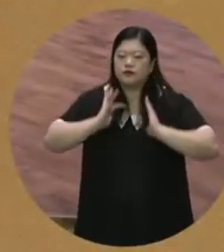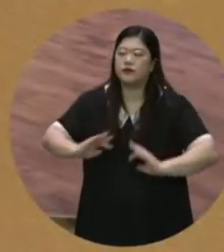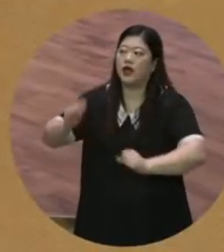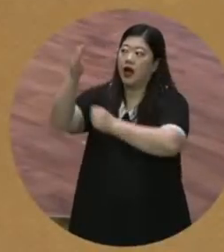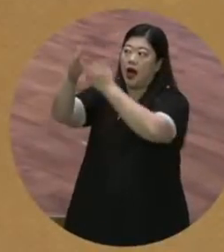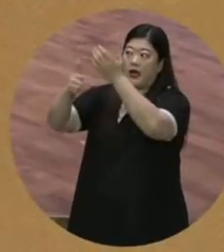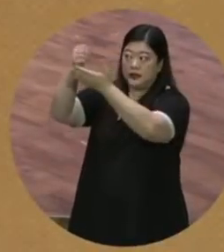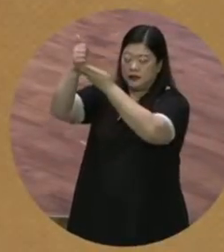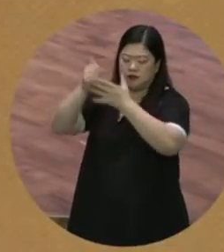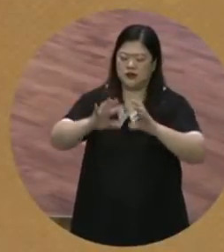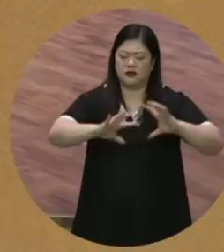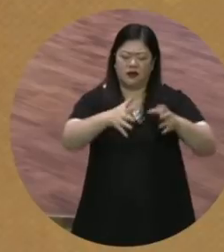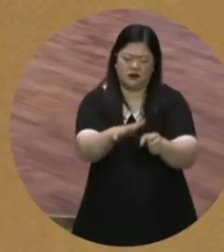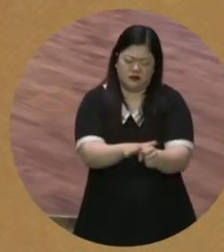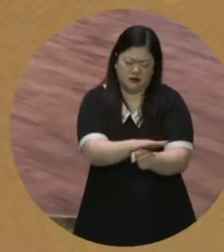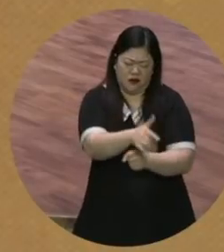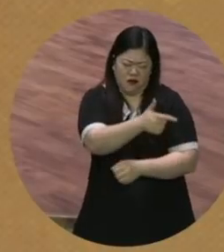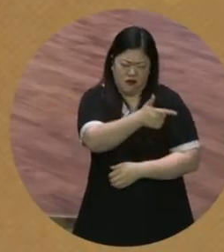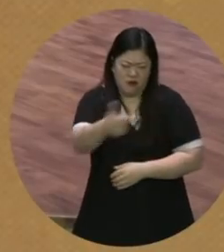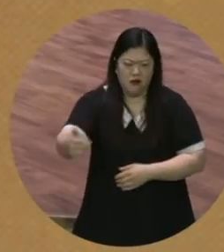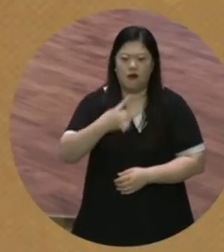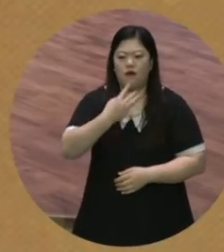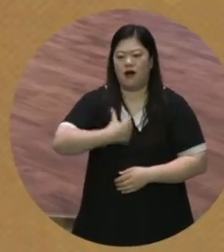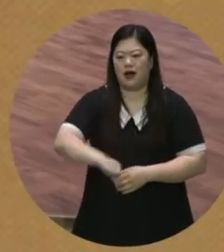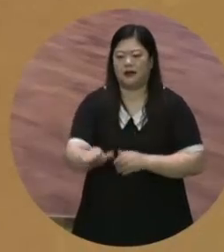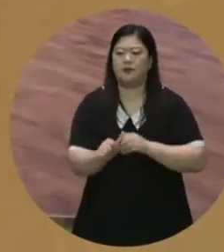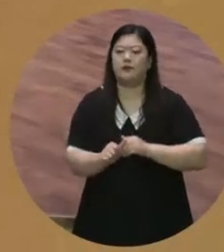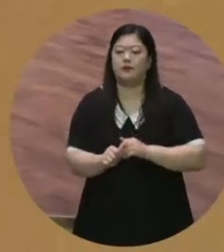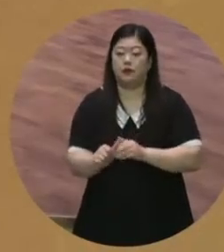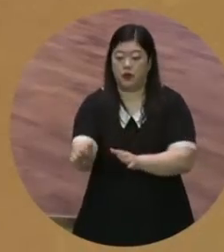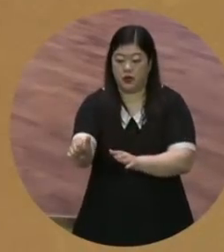하나님이 세상을 이처럼 사랑하사 독생자를 주셨으니